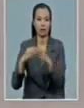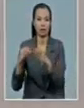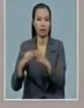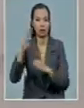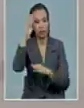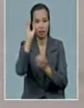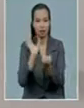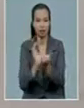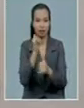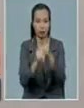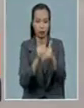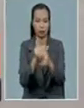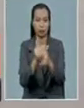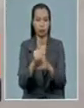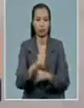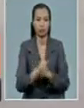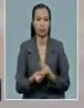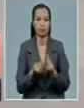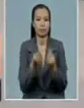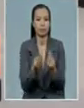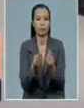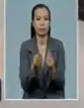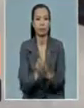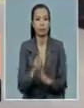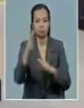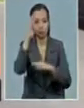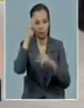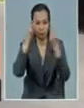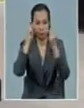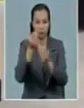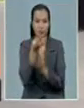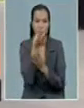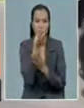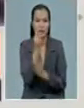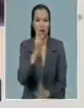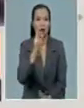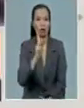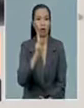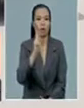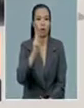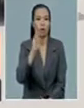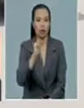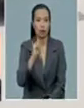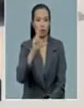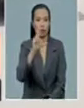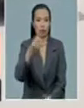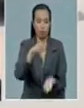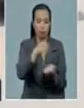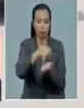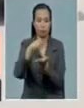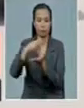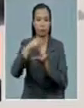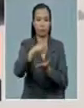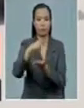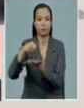อวยพรเป็นการส่วนตัวนะคะโดยนายกรัฐมนตรีได้มอบข้าวสาร1,000 กข.43บรรจุถุง1 กิโลกรัมมอบ